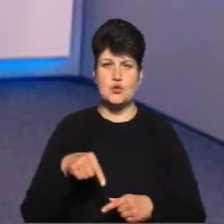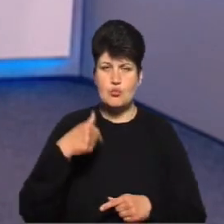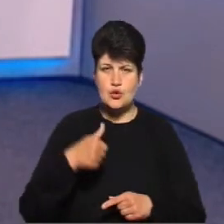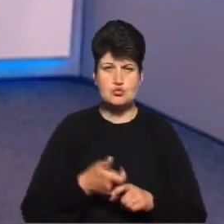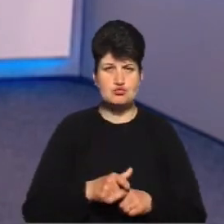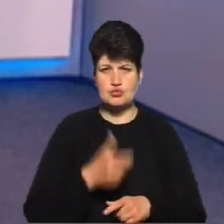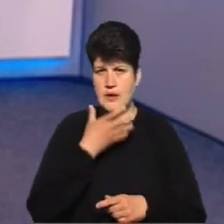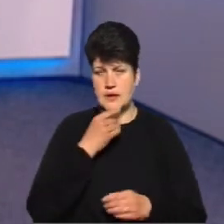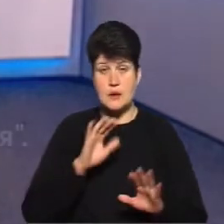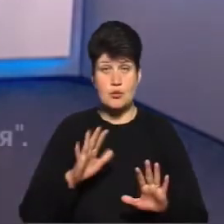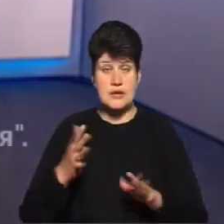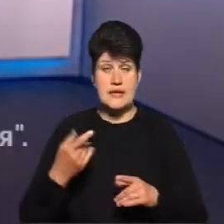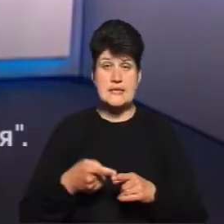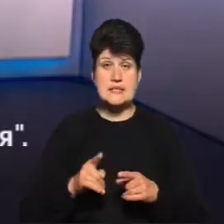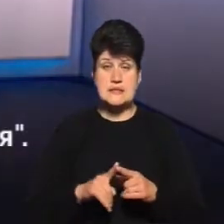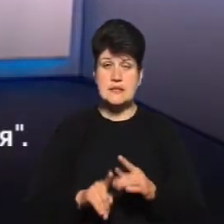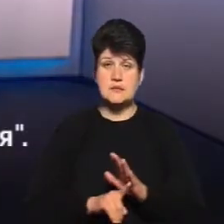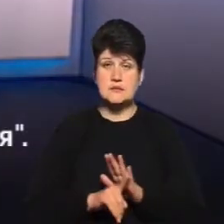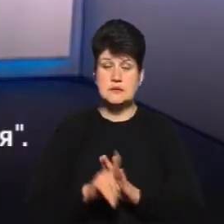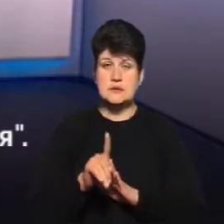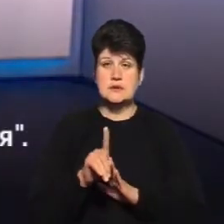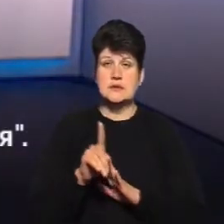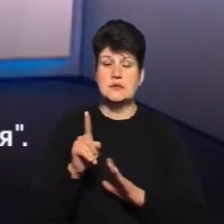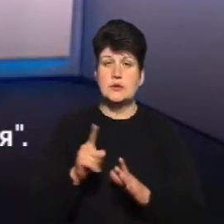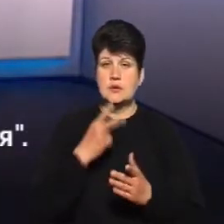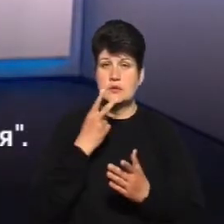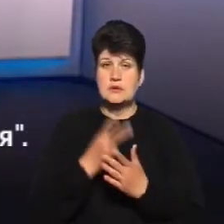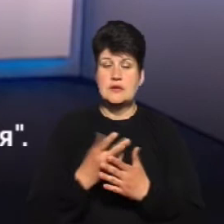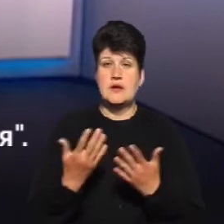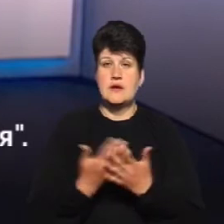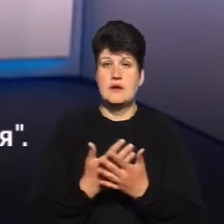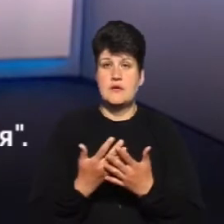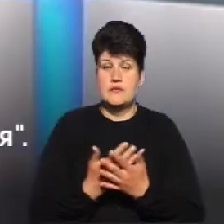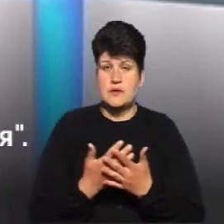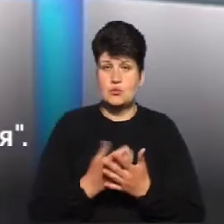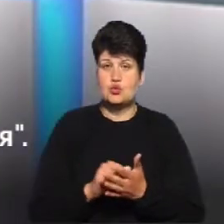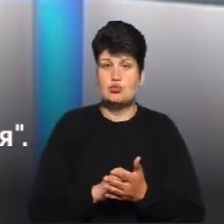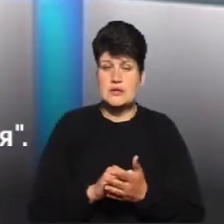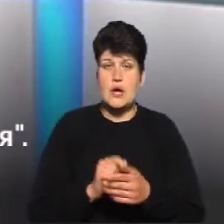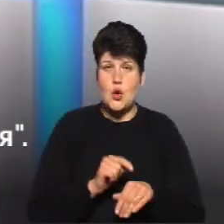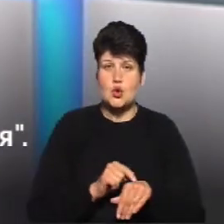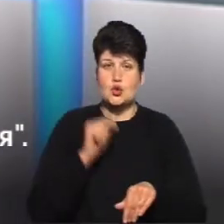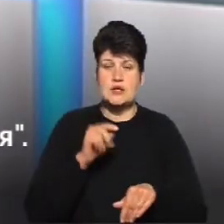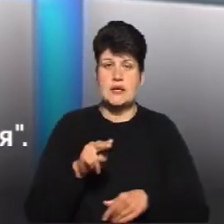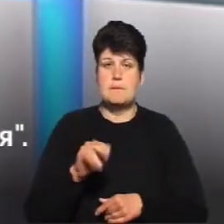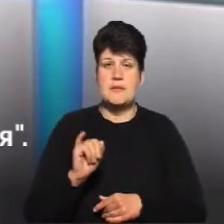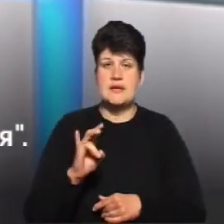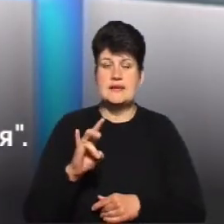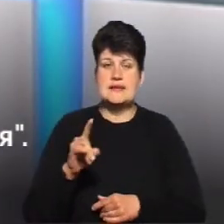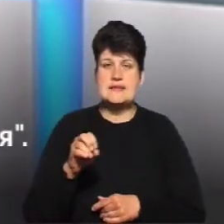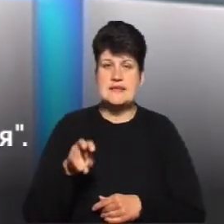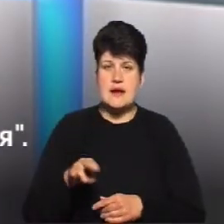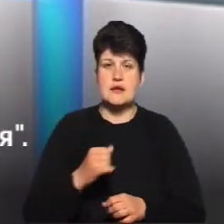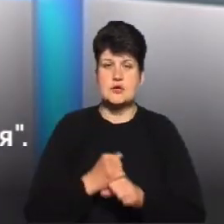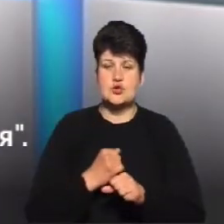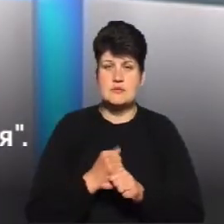– це прем'єра документального фільму «Дотик Пінзеля», який знятий за підтримки Державного агентства